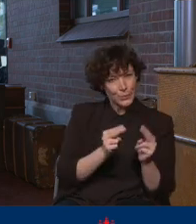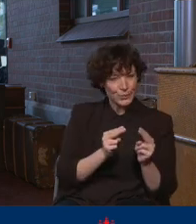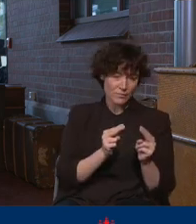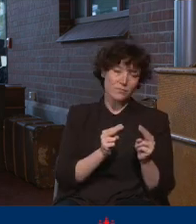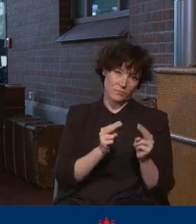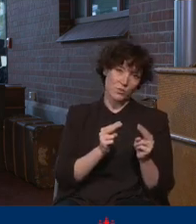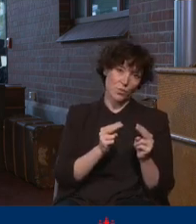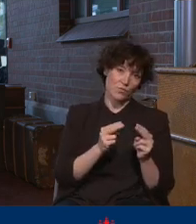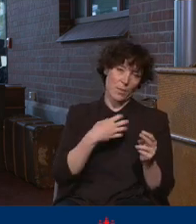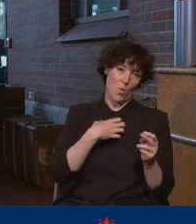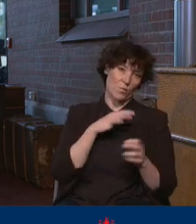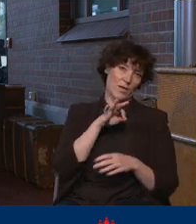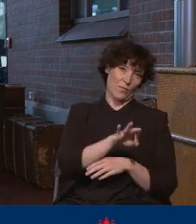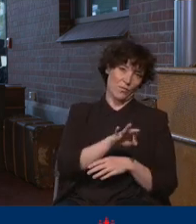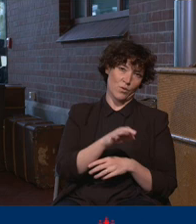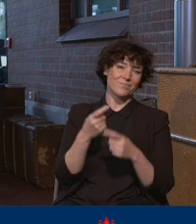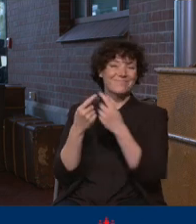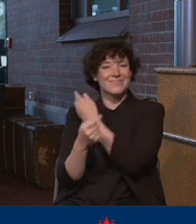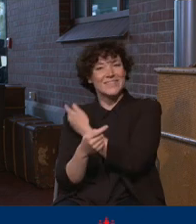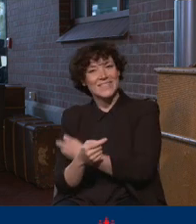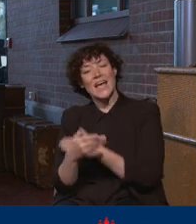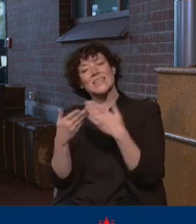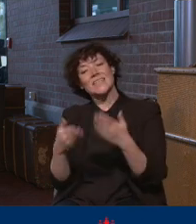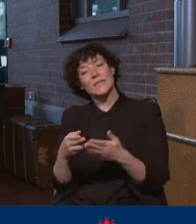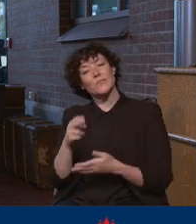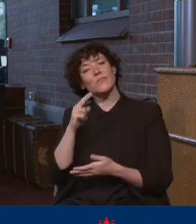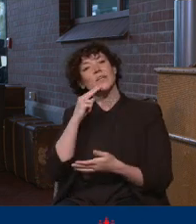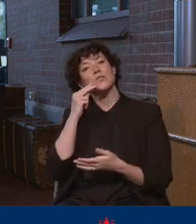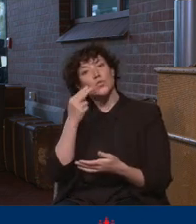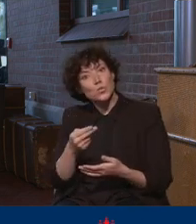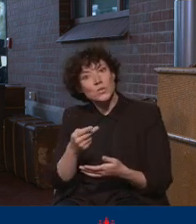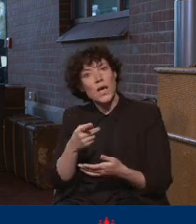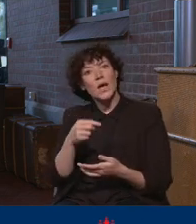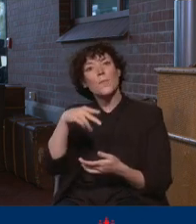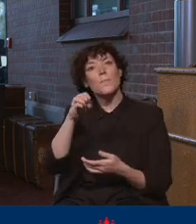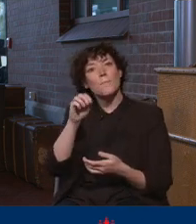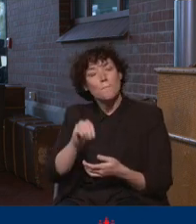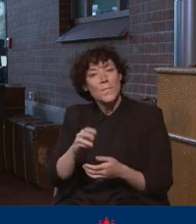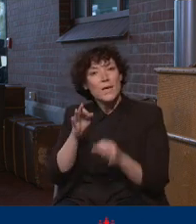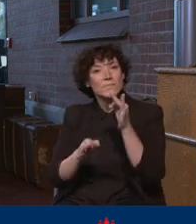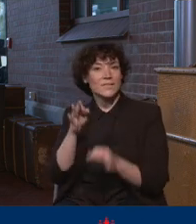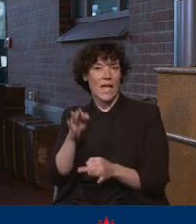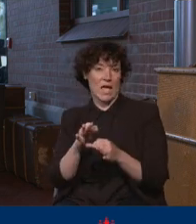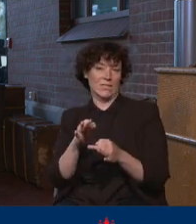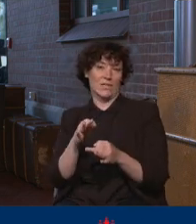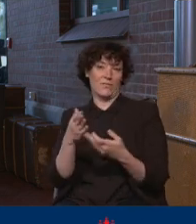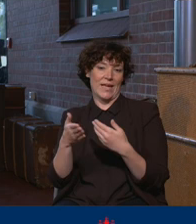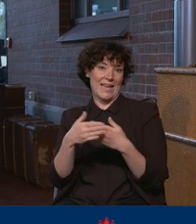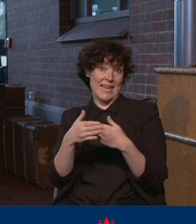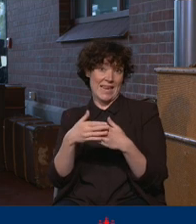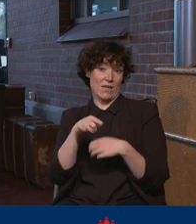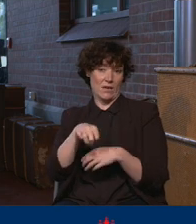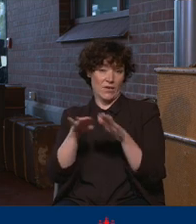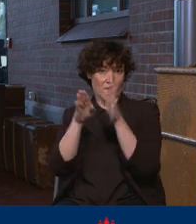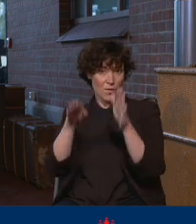gibt es eine zusage gegenüber dem theater dass sie in unmittelbarer nähe in einem der gebäude